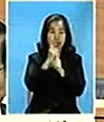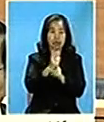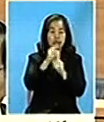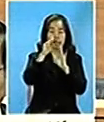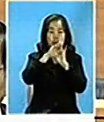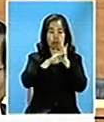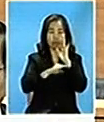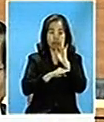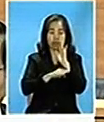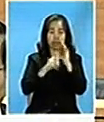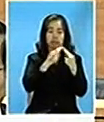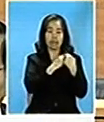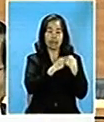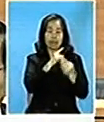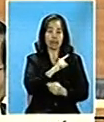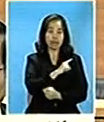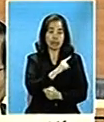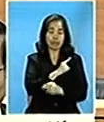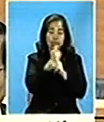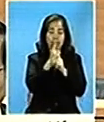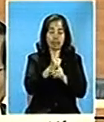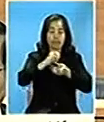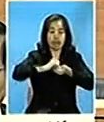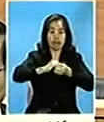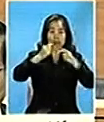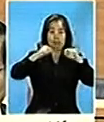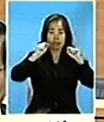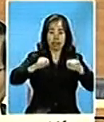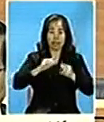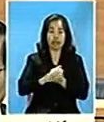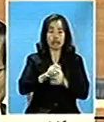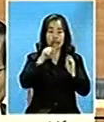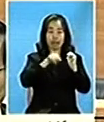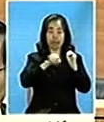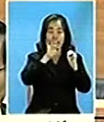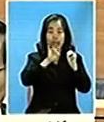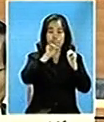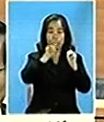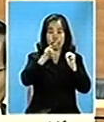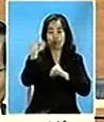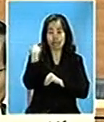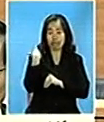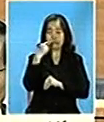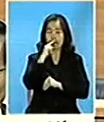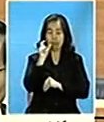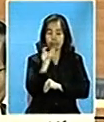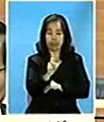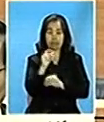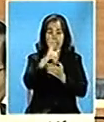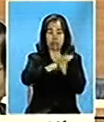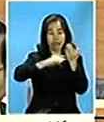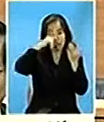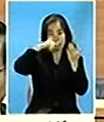ป็นพันธกรณีของอนุสัญญานอกจากนั้นมาตรา82ของรัฐธรรมนูญฉบับนี้ก็ยังบอกนะคะว่าประเทศไทยเ